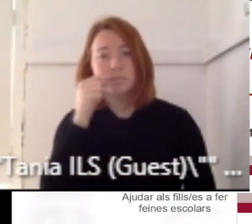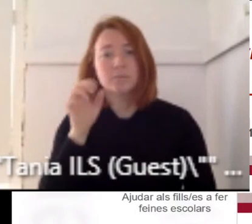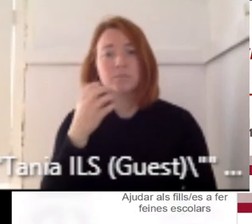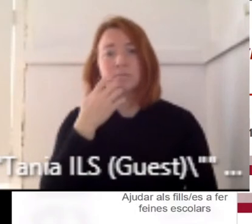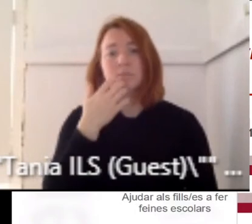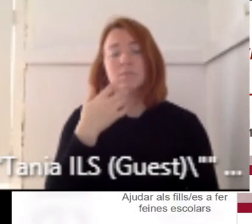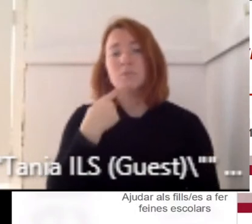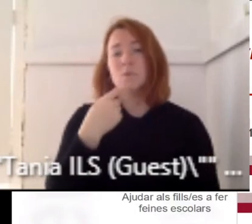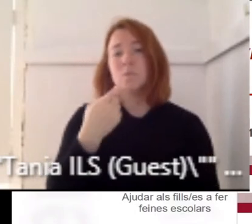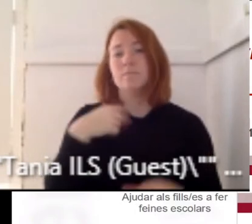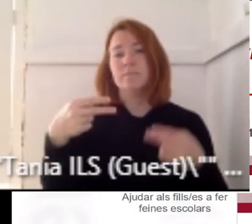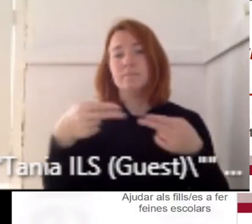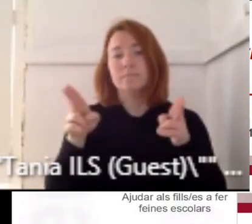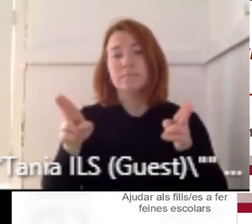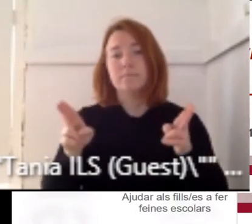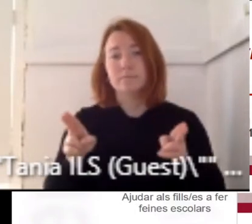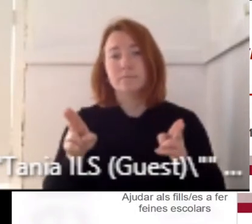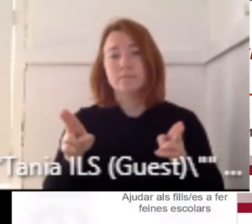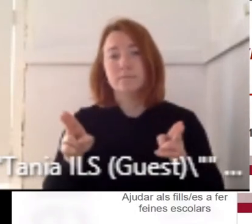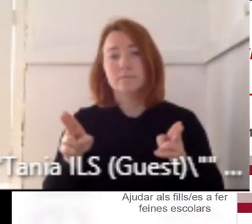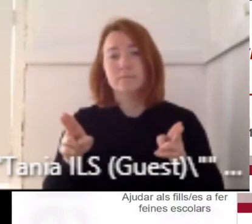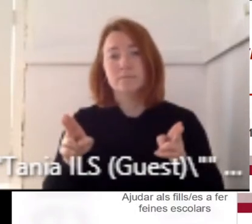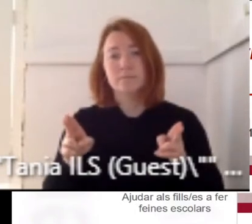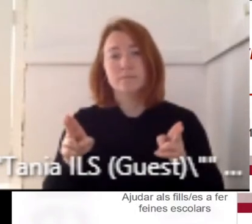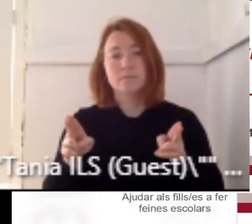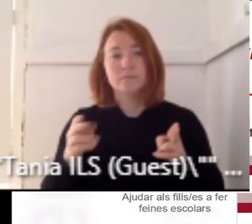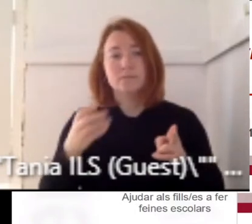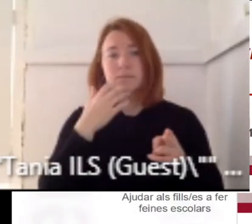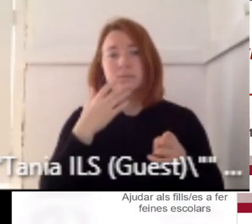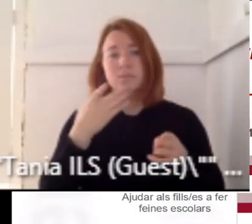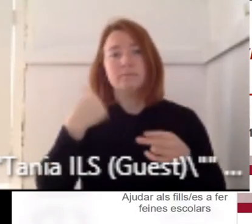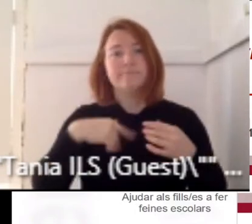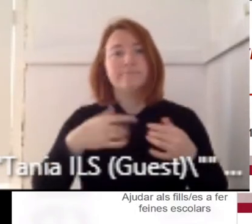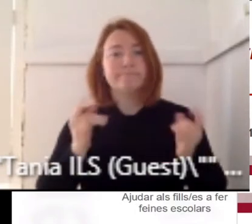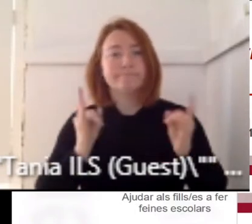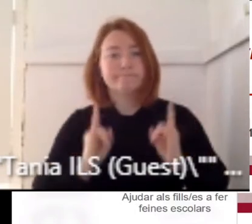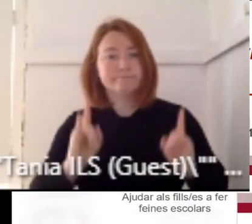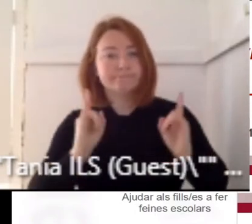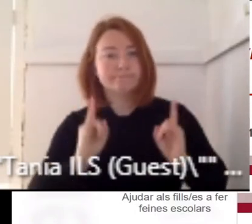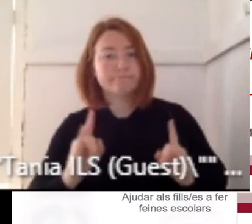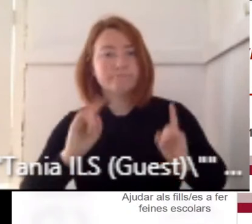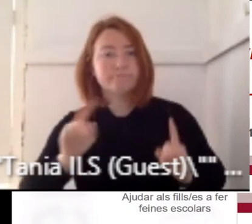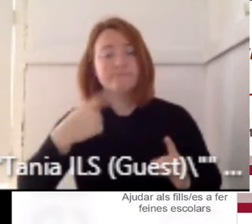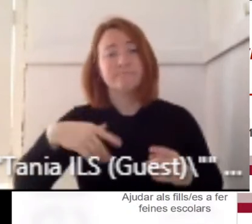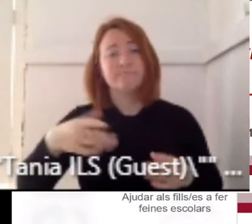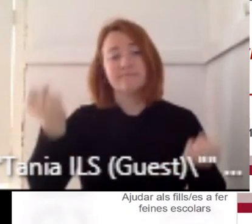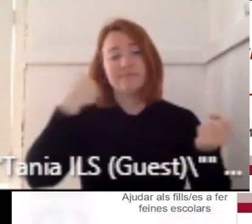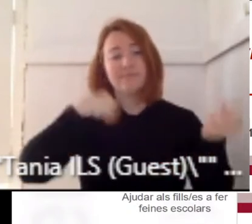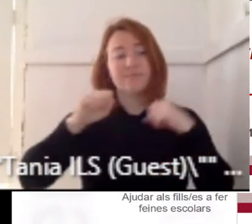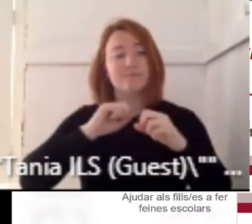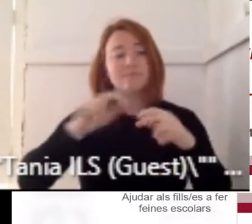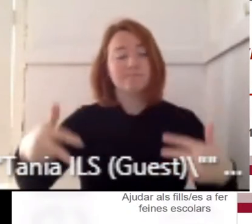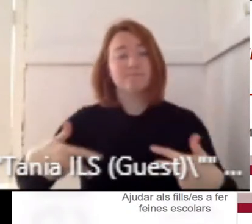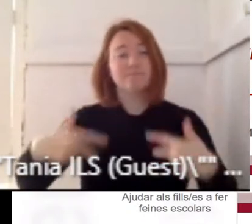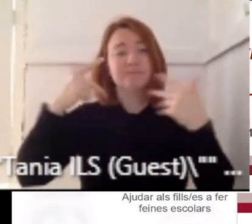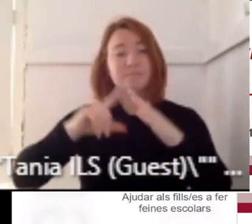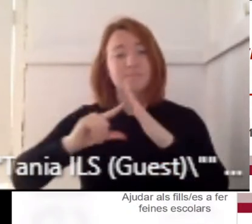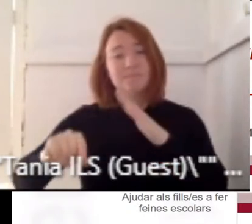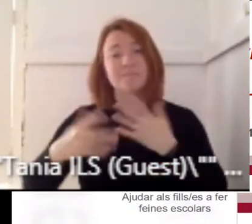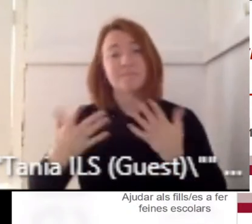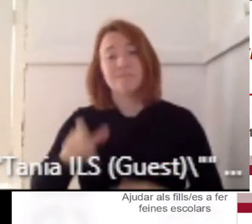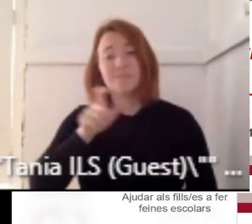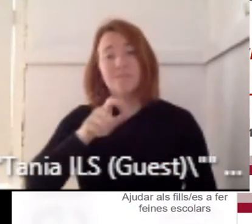més estricte doncs sortir dels domicilis. No? Era una de les poques activitats, d'alguna manera, que ens permetia sortir dels domicilis. Per tant, els homes